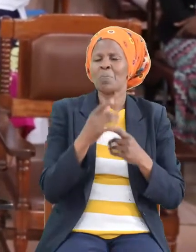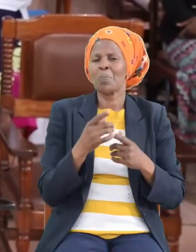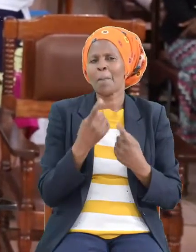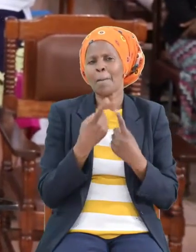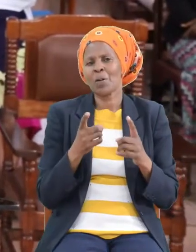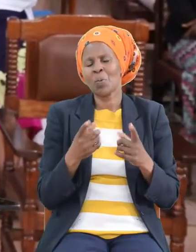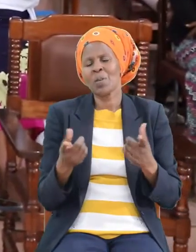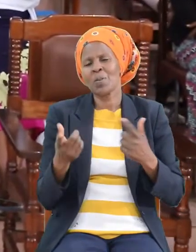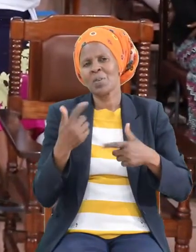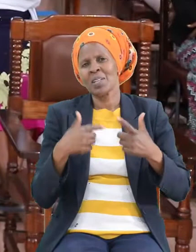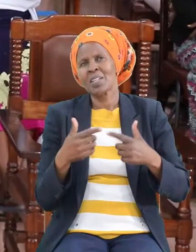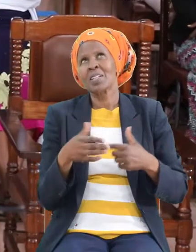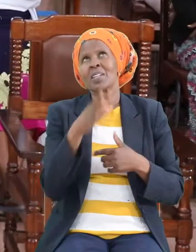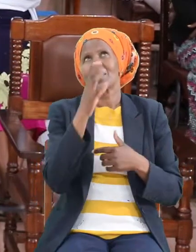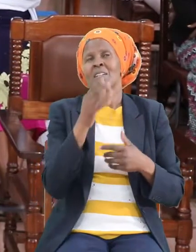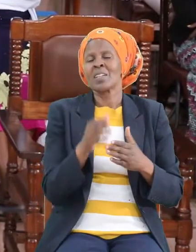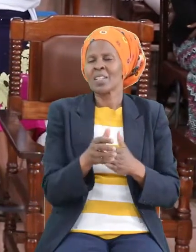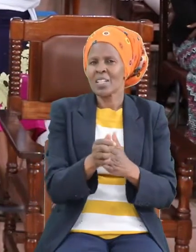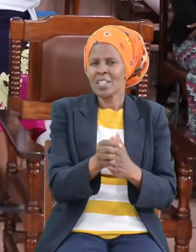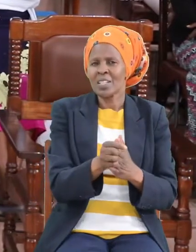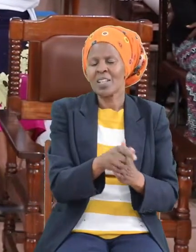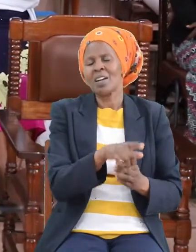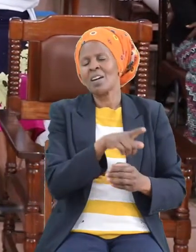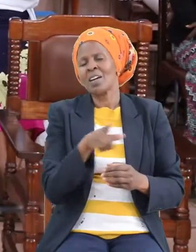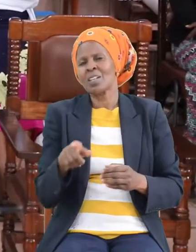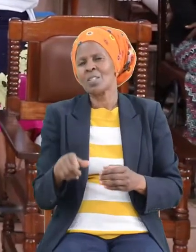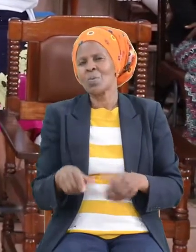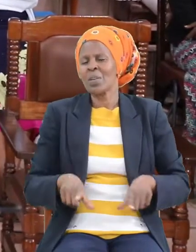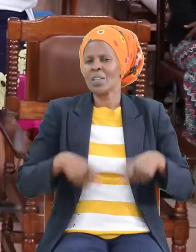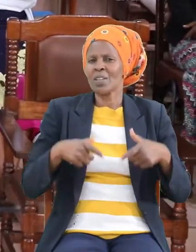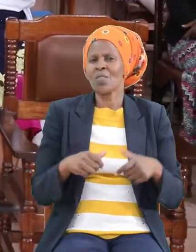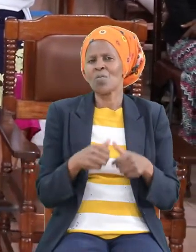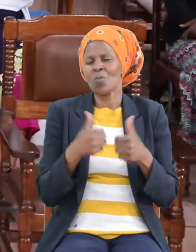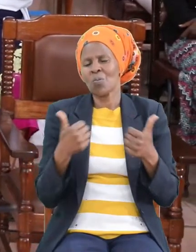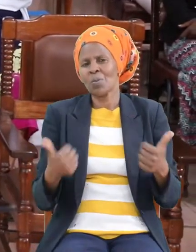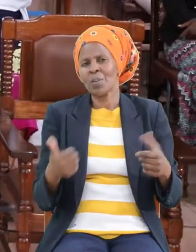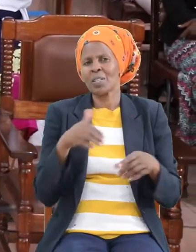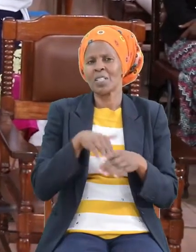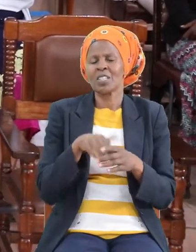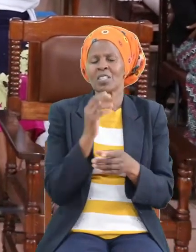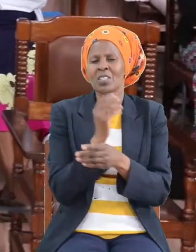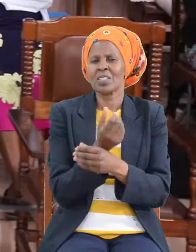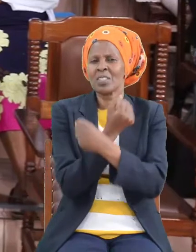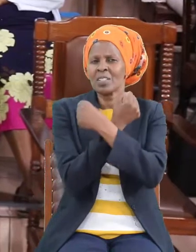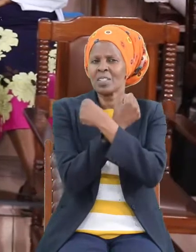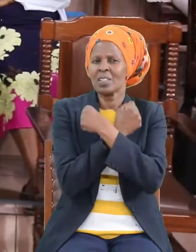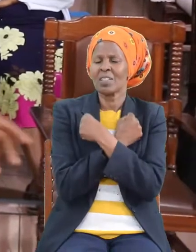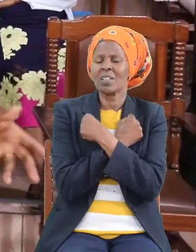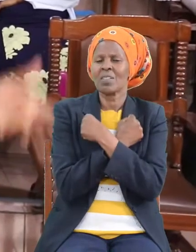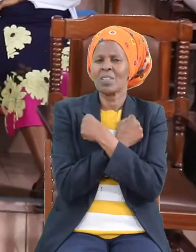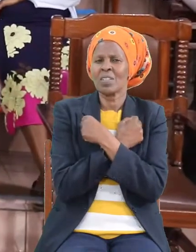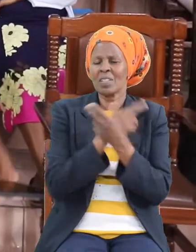yeye awe kiongozi wetu, tunaona tukiishi vizuri kanisani katika hali ya upendo, katika hali